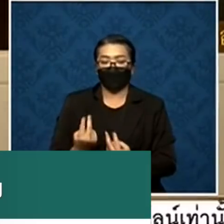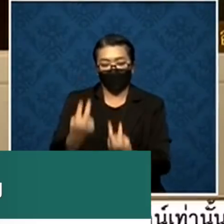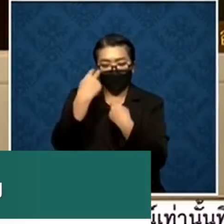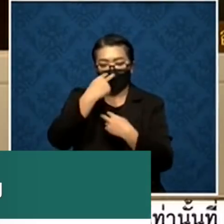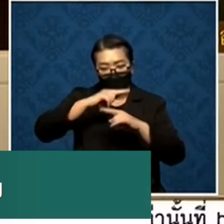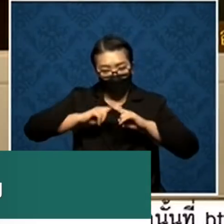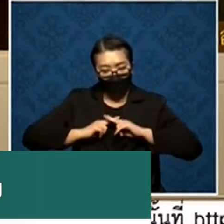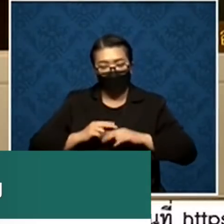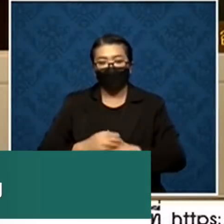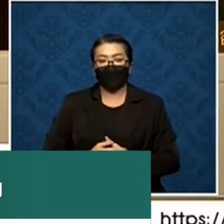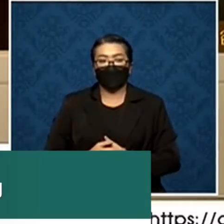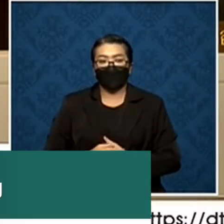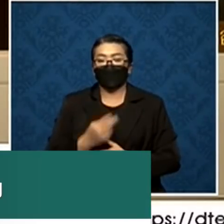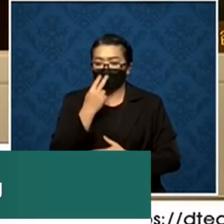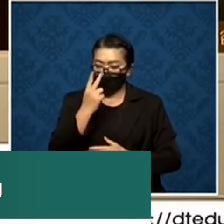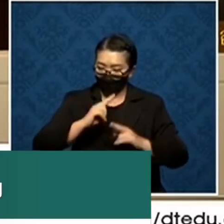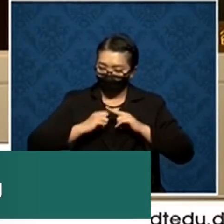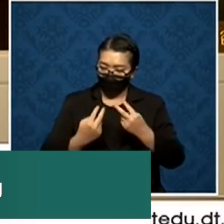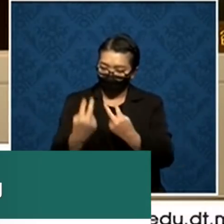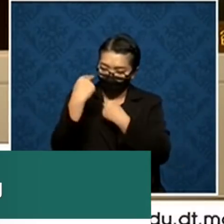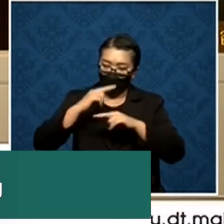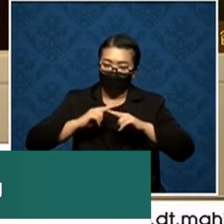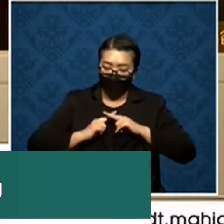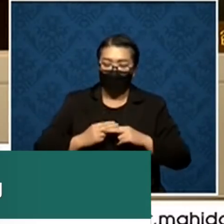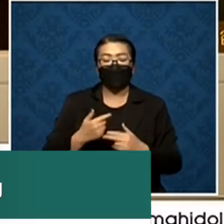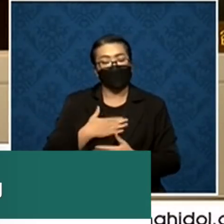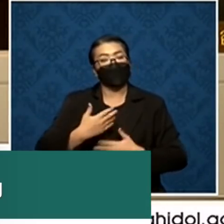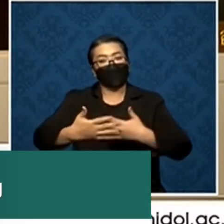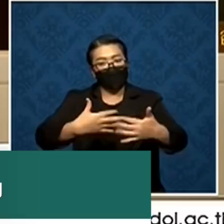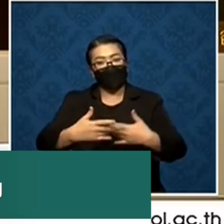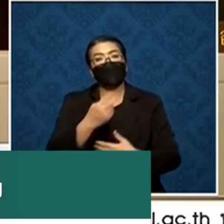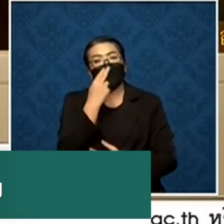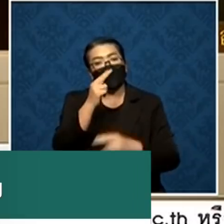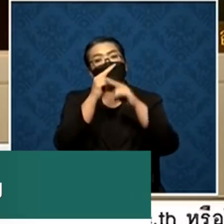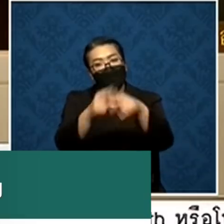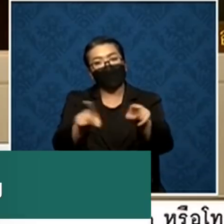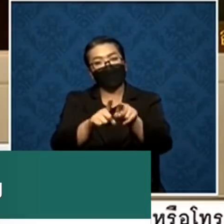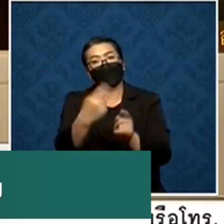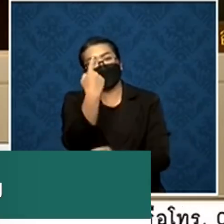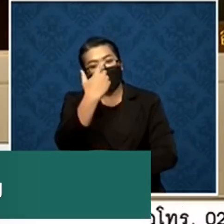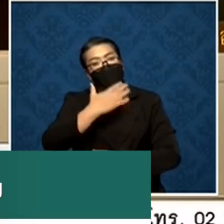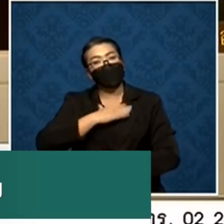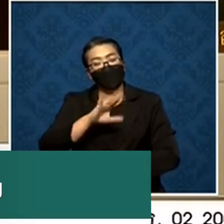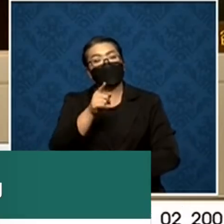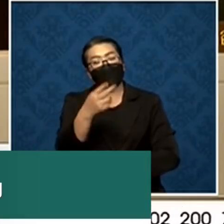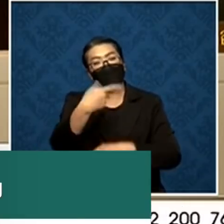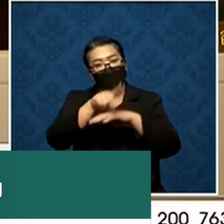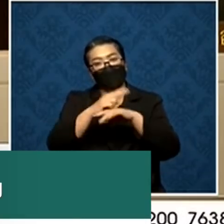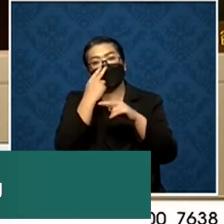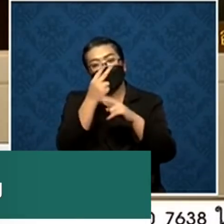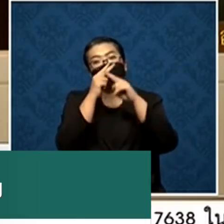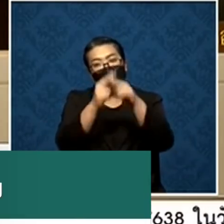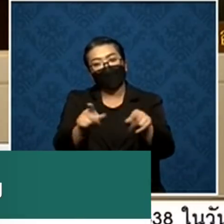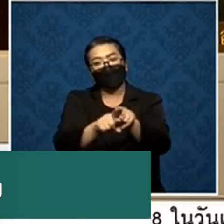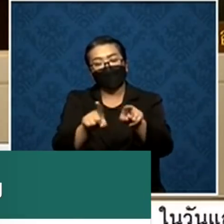าดนี้เพราะส่วนใหญ่สมาชิกก็ยอมรับว่าผมเกือบทุกคนยอมรับว่าผมเนี่ยมีความเป็นกลางในการทำหน้าที่ประธ